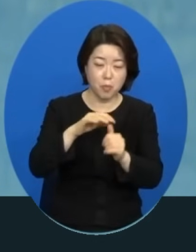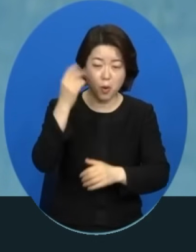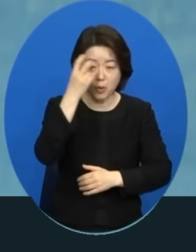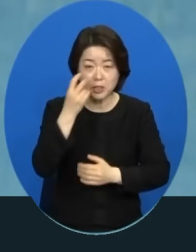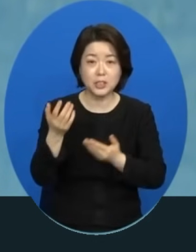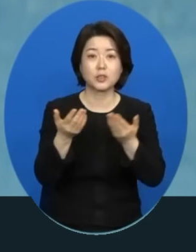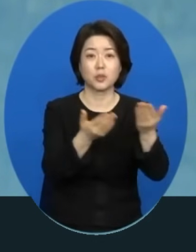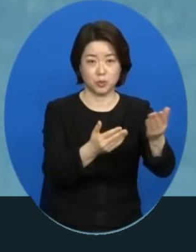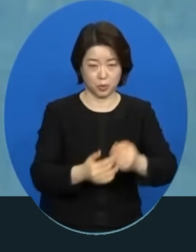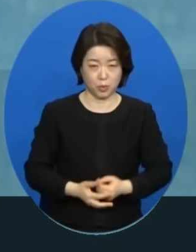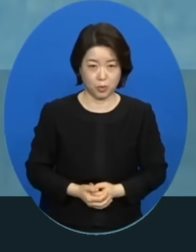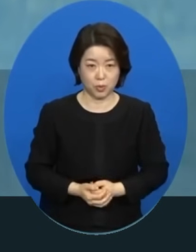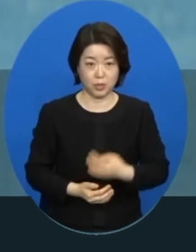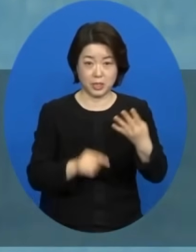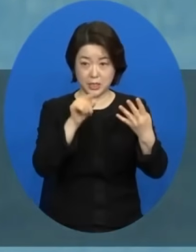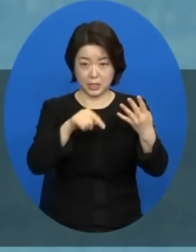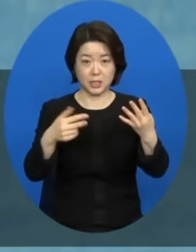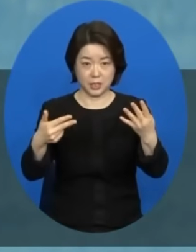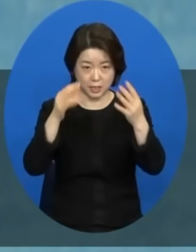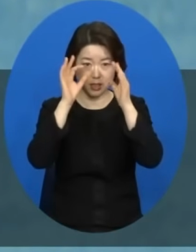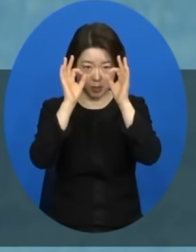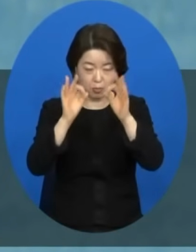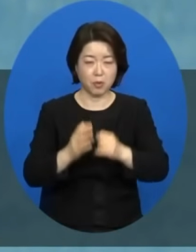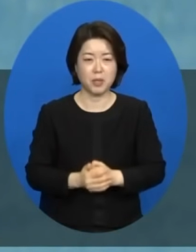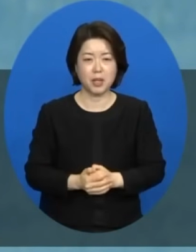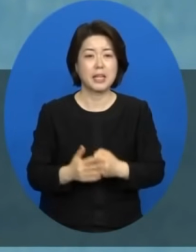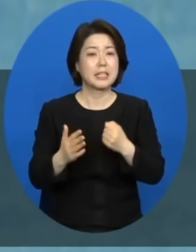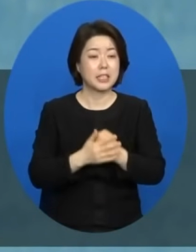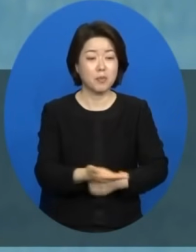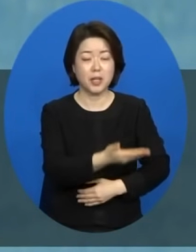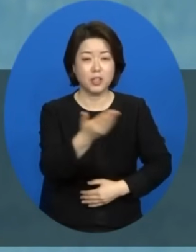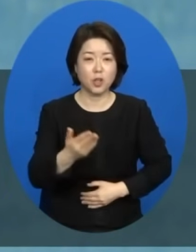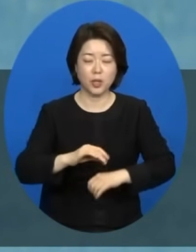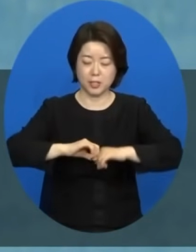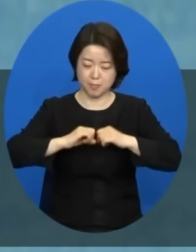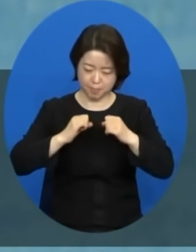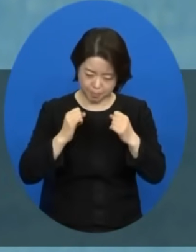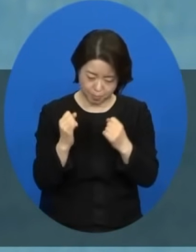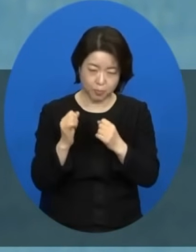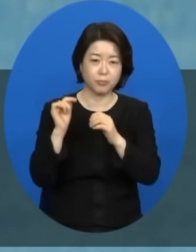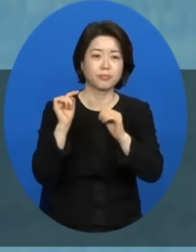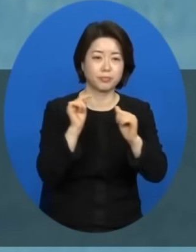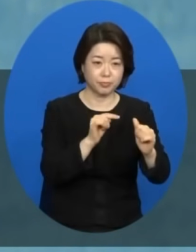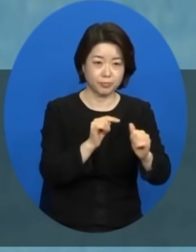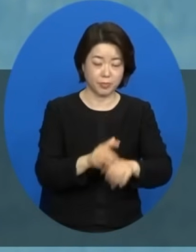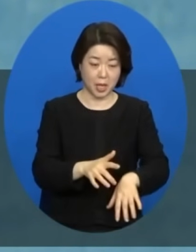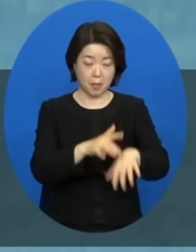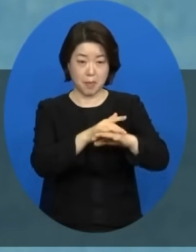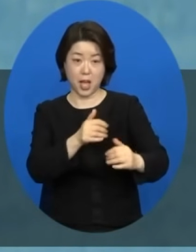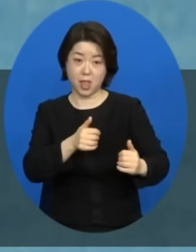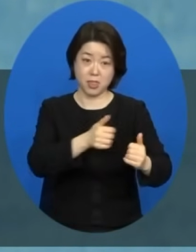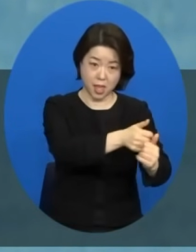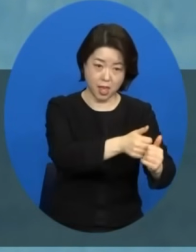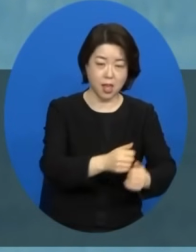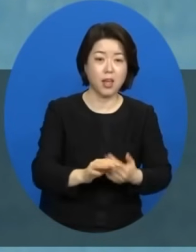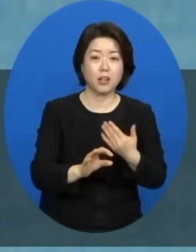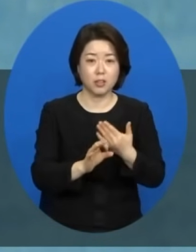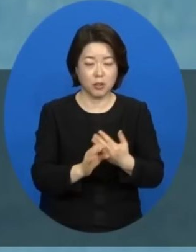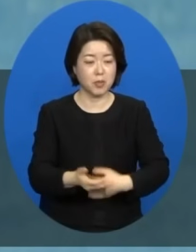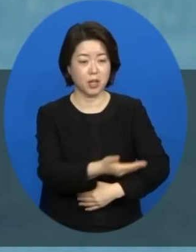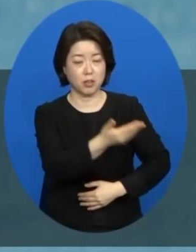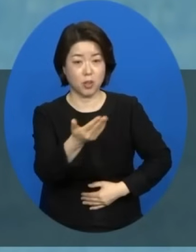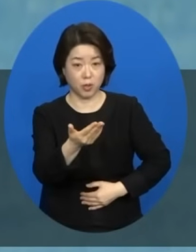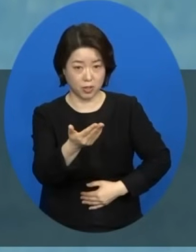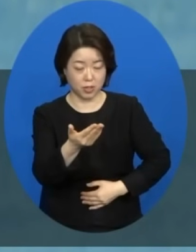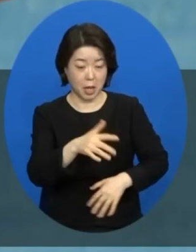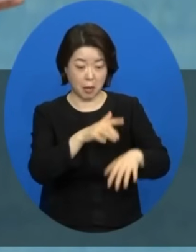자, 7절 말씀 보십시오. 그런즉 너희는 하나님께 복종할지어다. 마귀를 대적하라. 그리하면